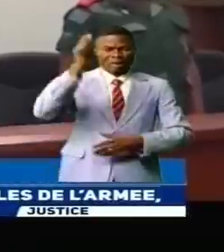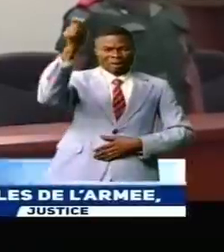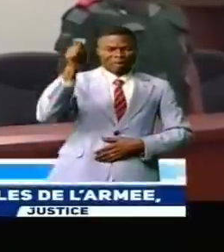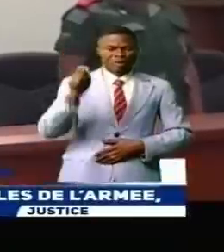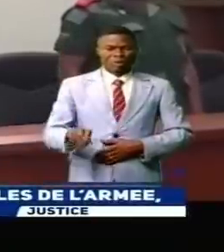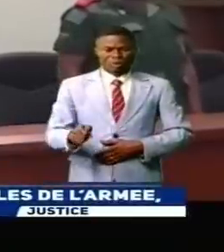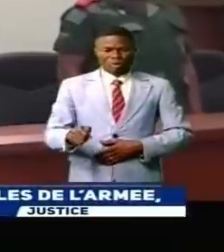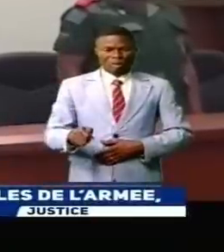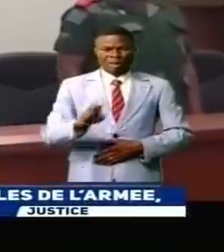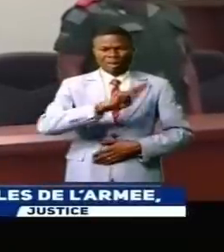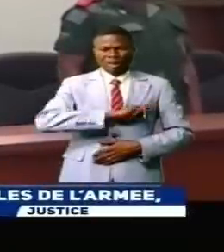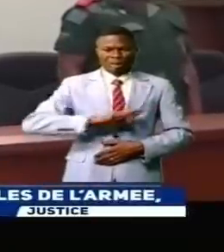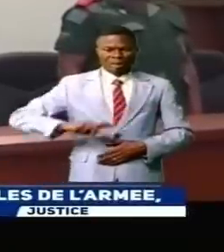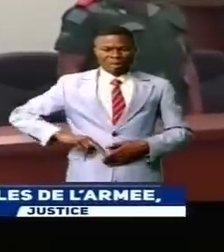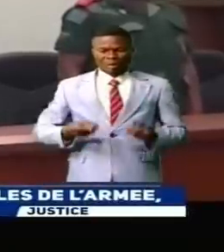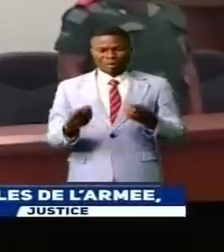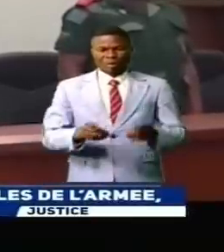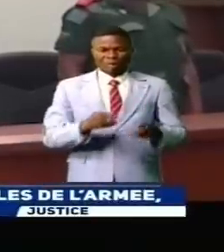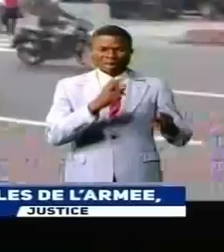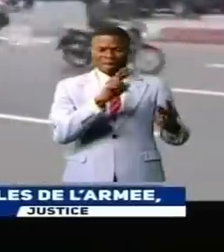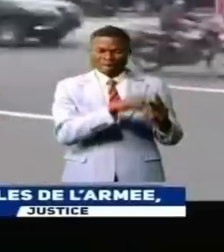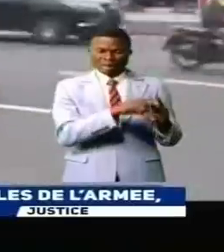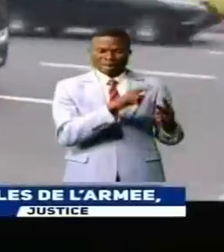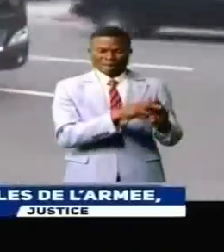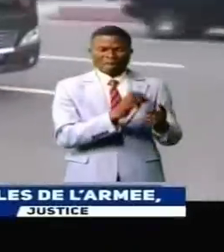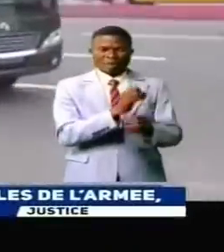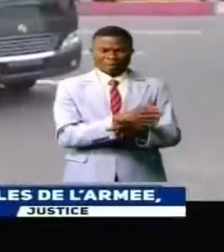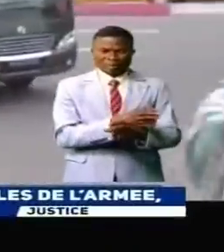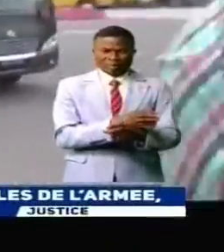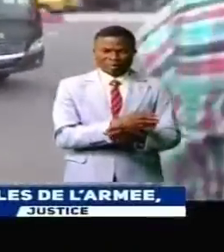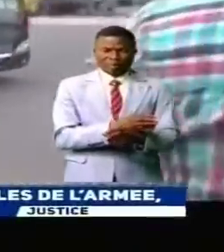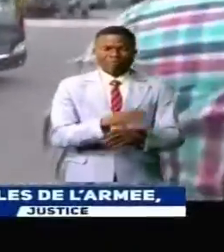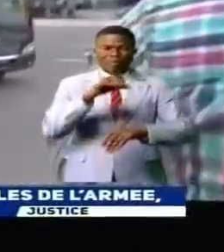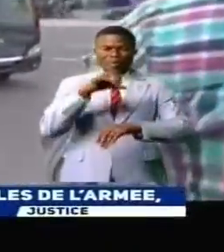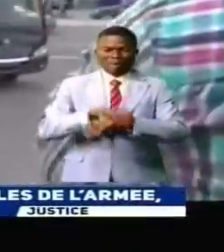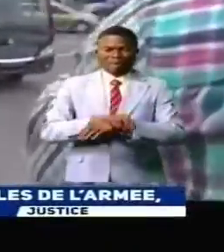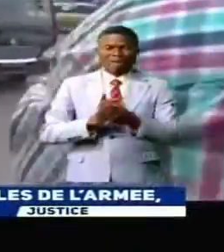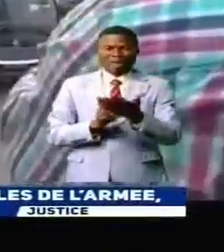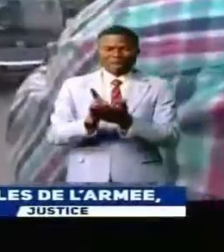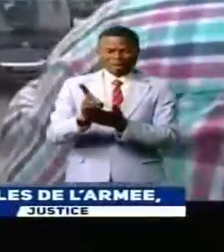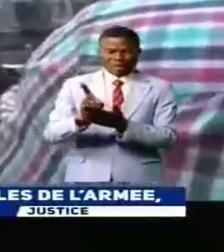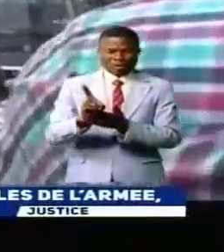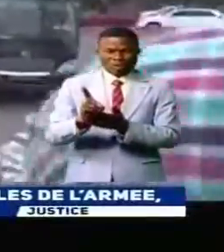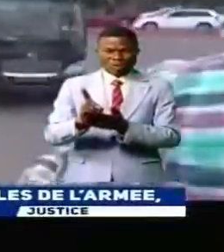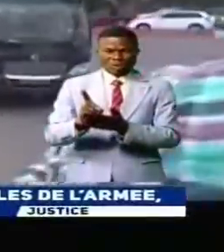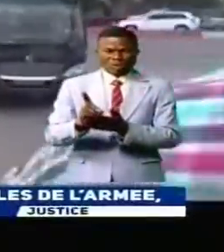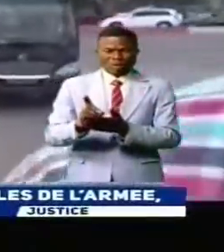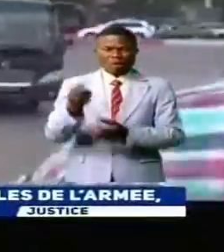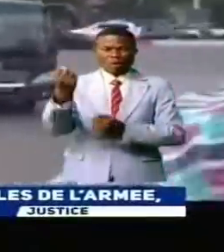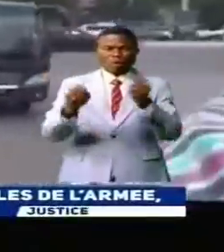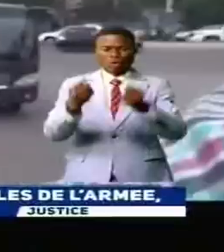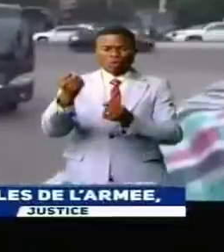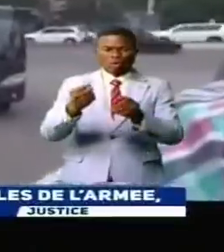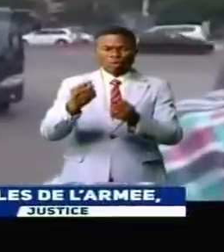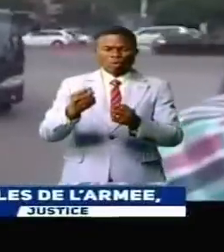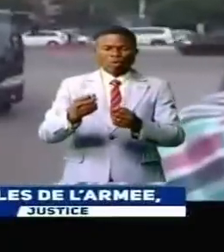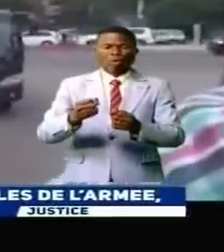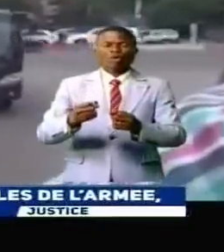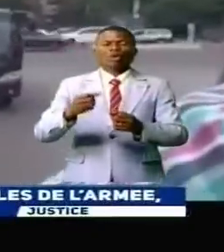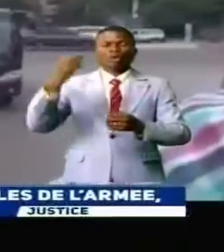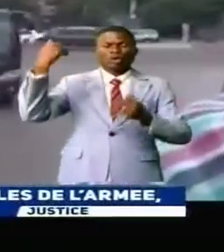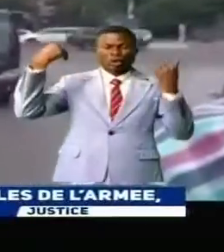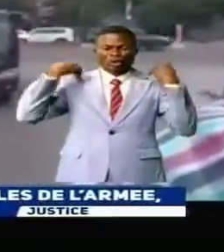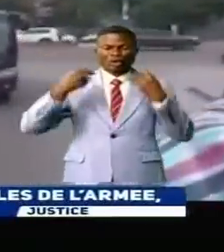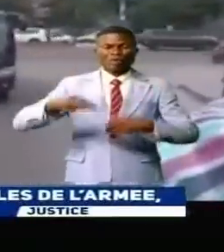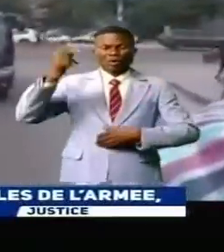armées. Réserve les frais. L'arrêt avant dire droit étant rendu, le cortège de la haute cour militaire a pris